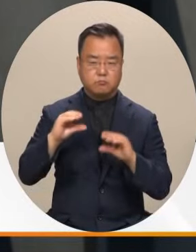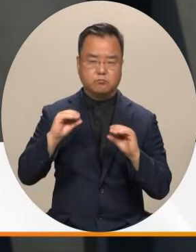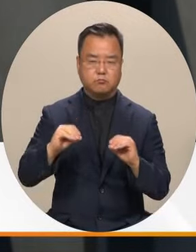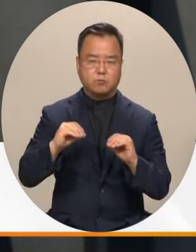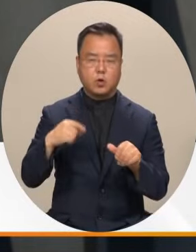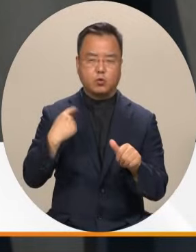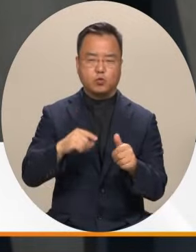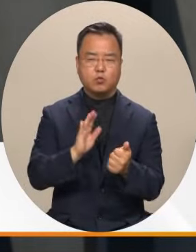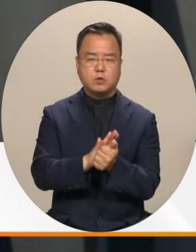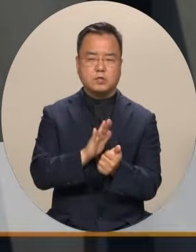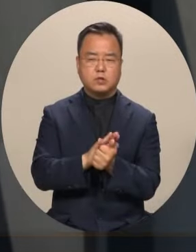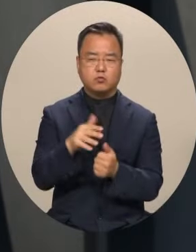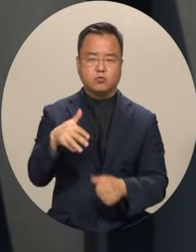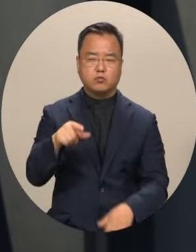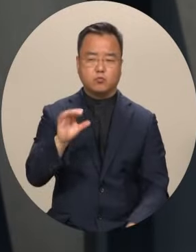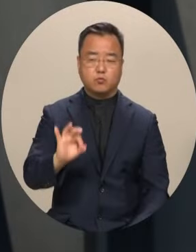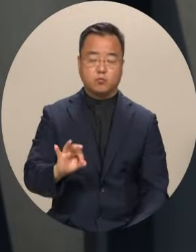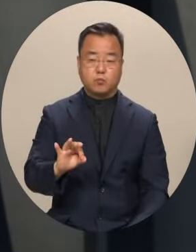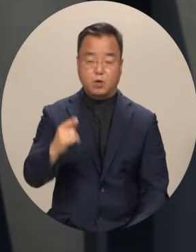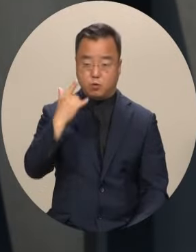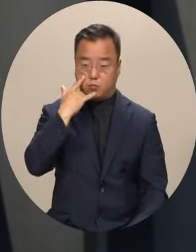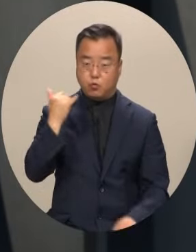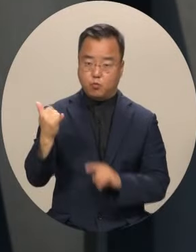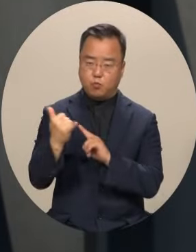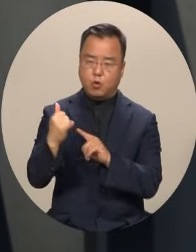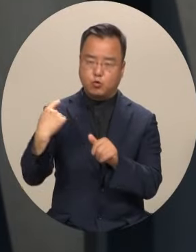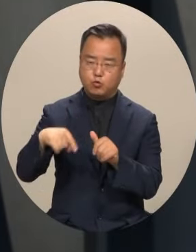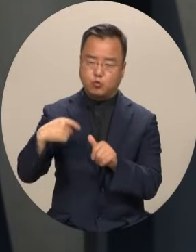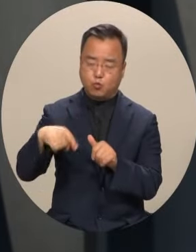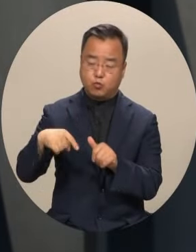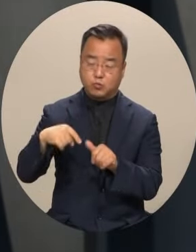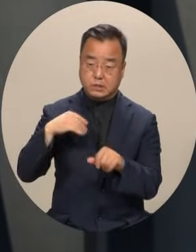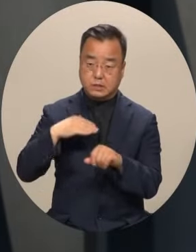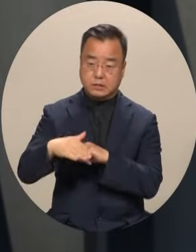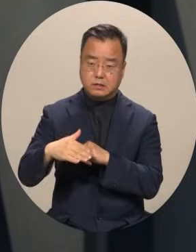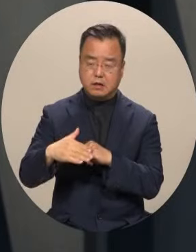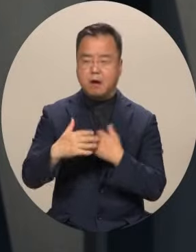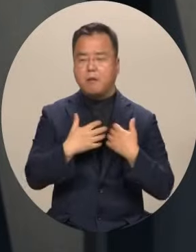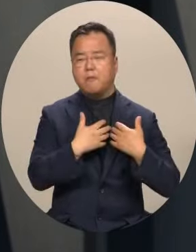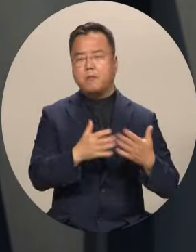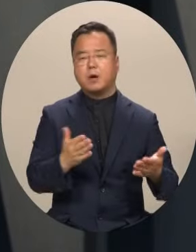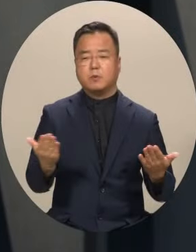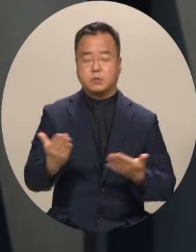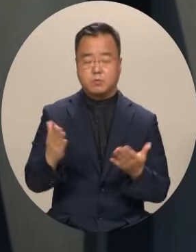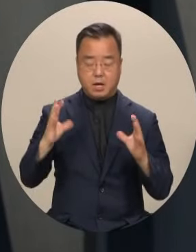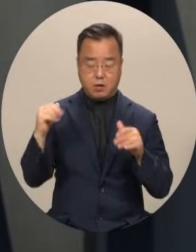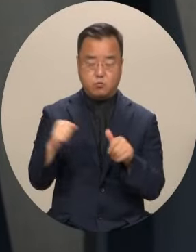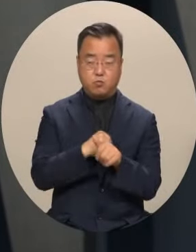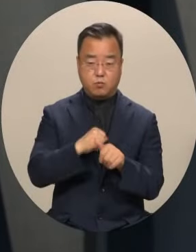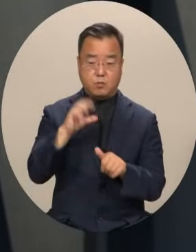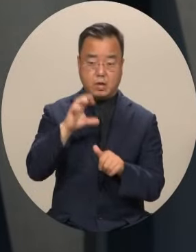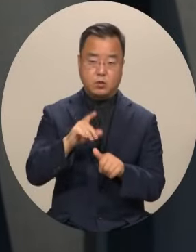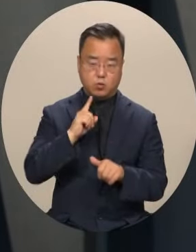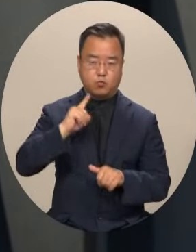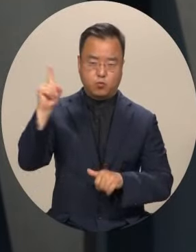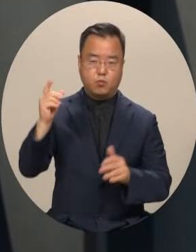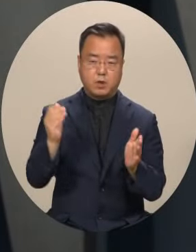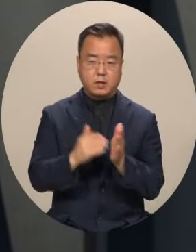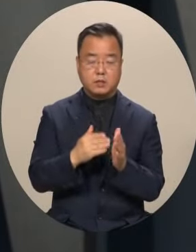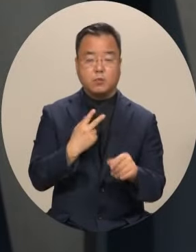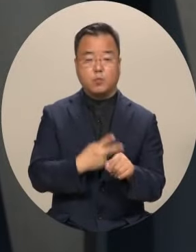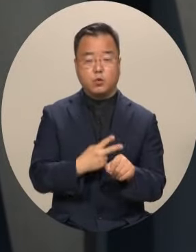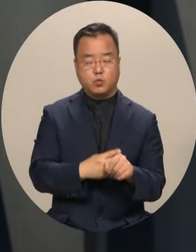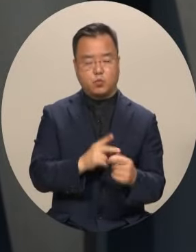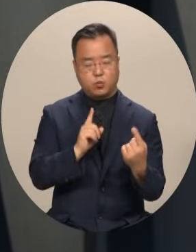교육지원청이 학부모를 교육적 방임에 의한 아동학대 혐의로 고발까지 한 상황입니다이 산을 통해 교사가